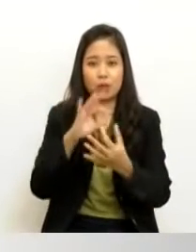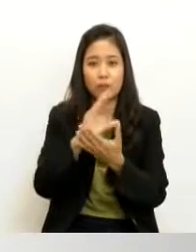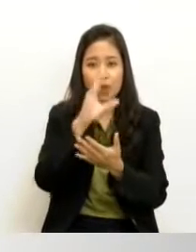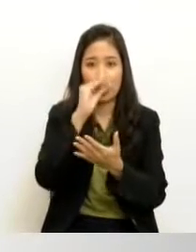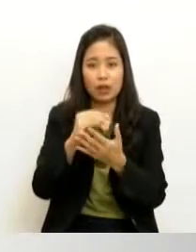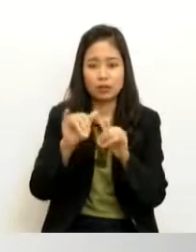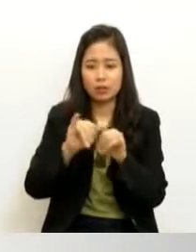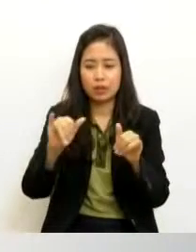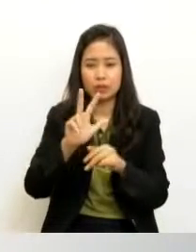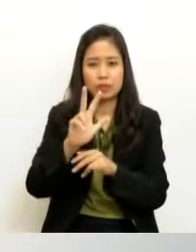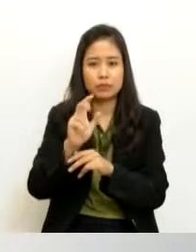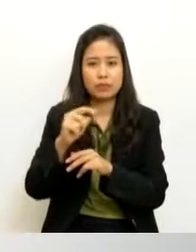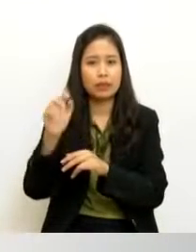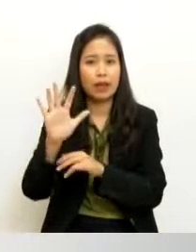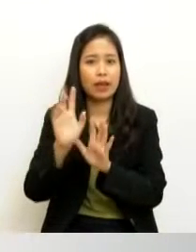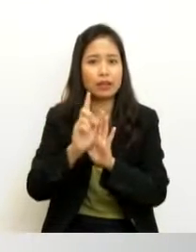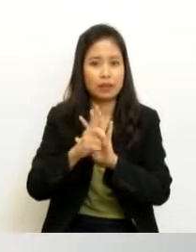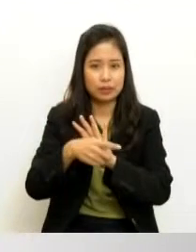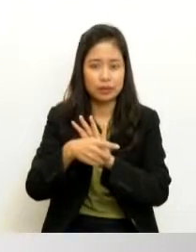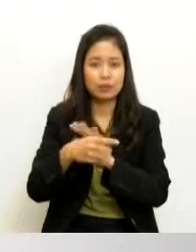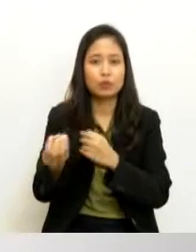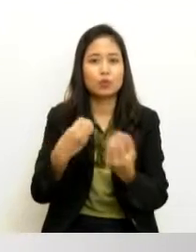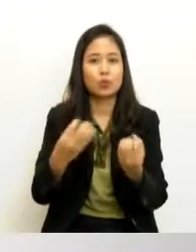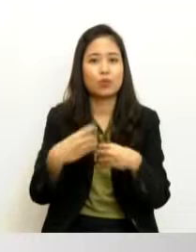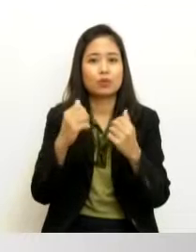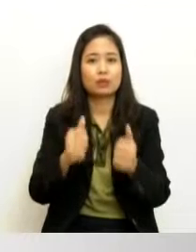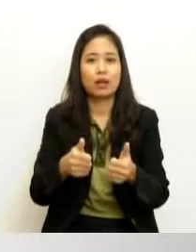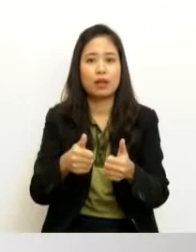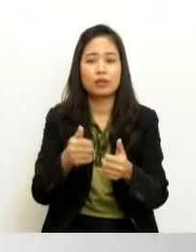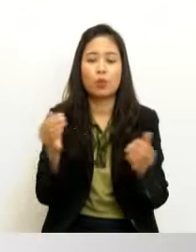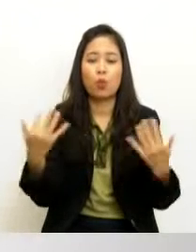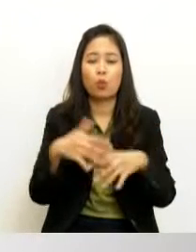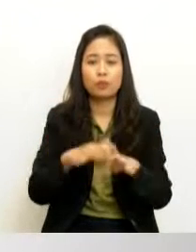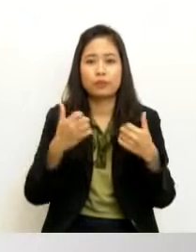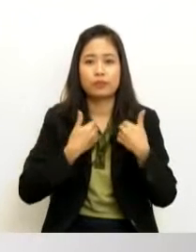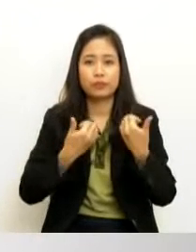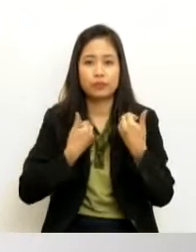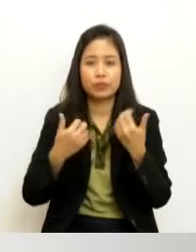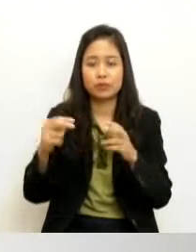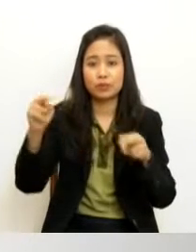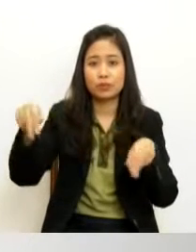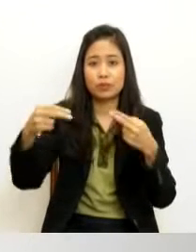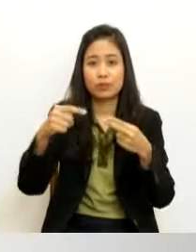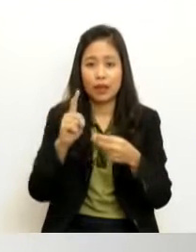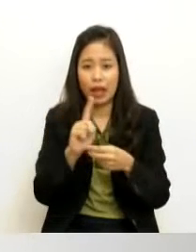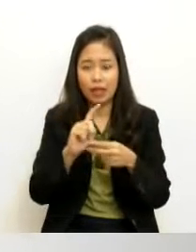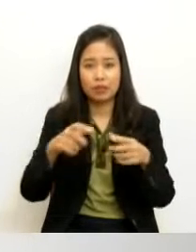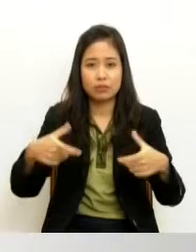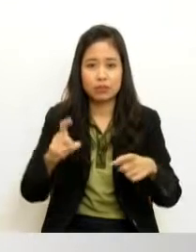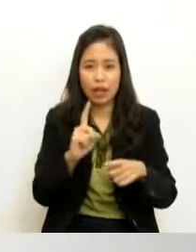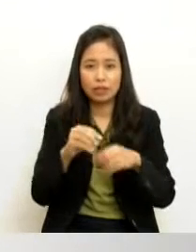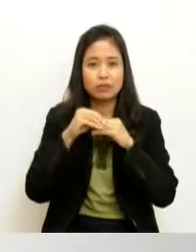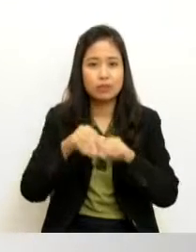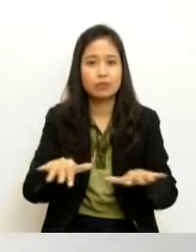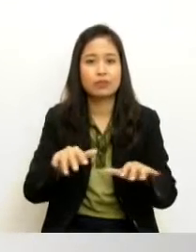าว 3-5 นาทีนะคะเข้ามาร่วมในรายการของเราหากคลิปวิดีโอของท่านได้รับการคัดเลือกให้ออกในรายการท่านจ